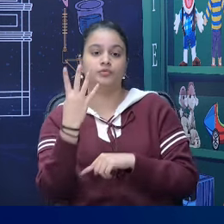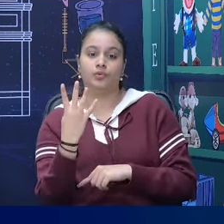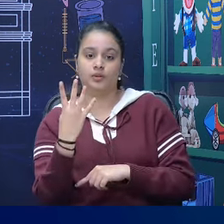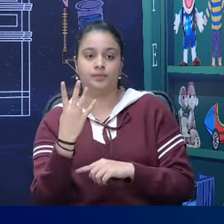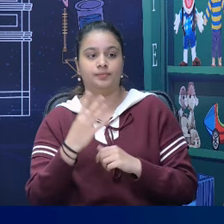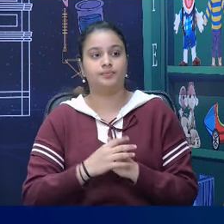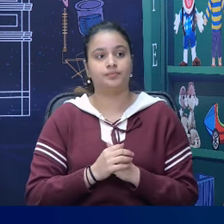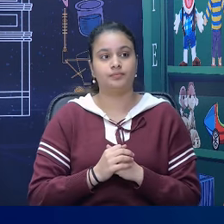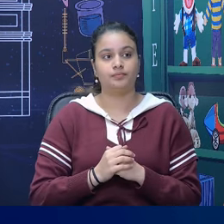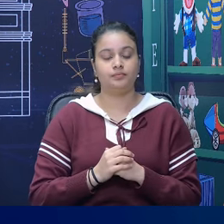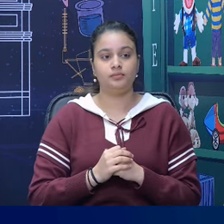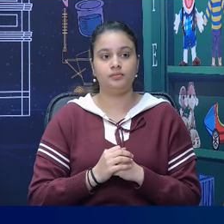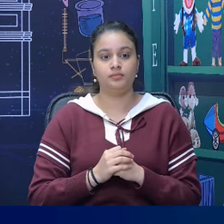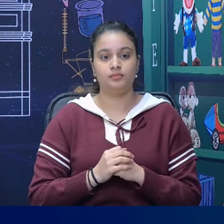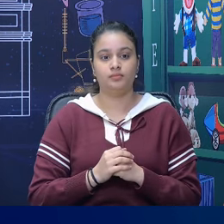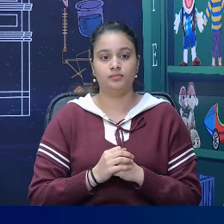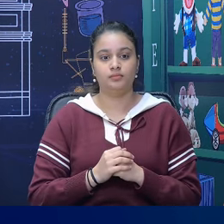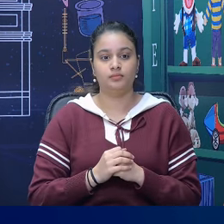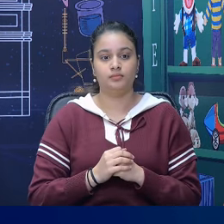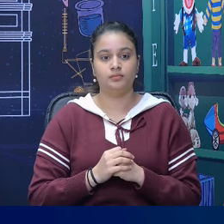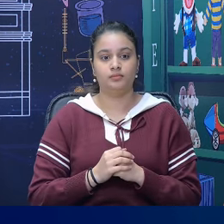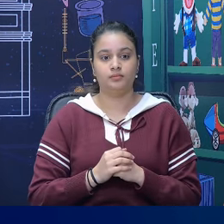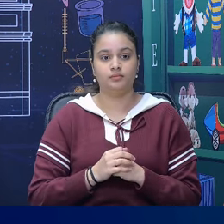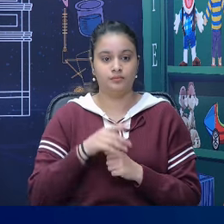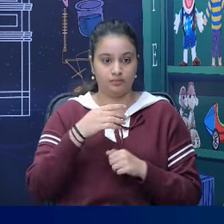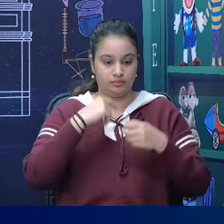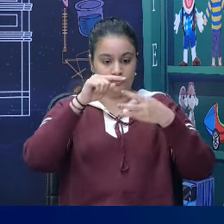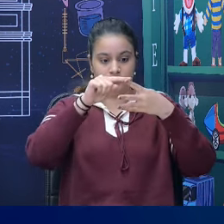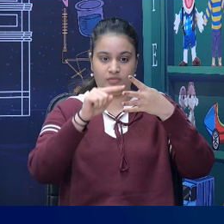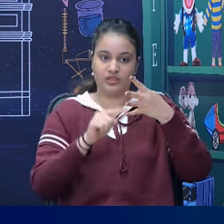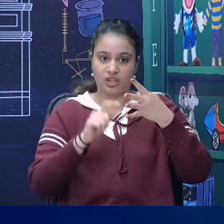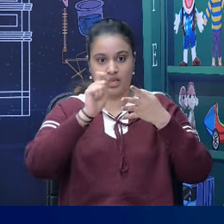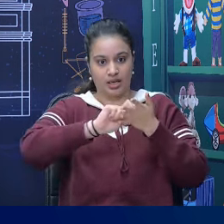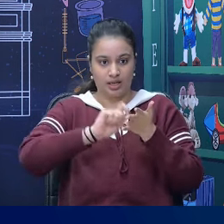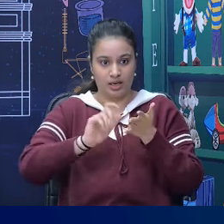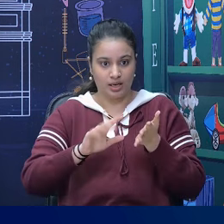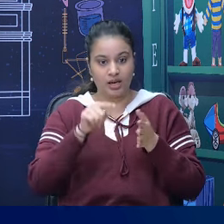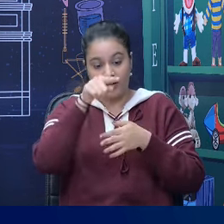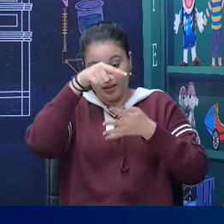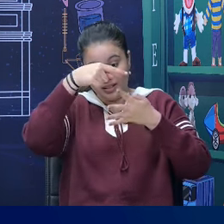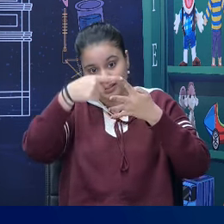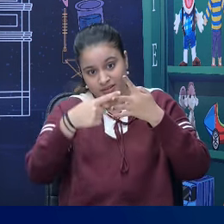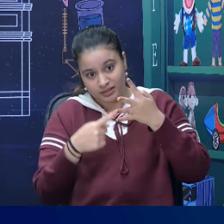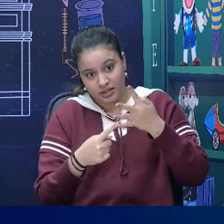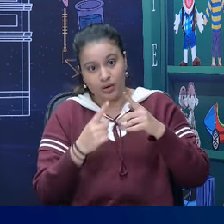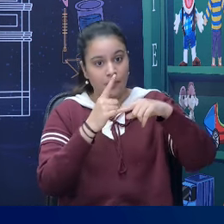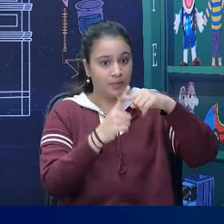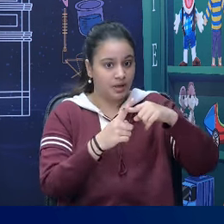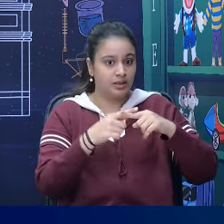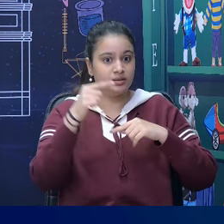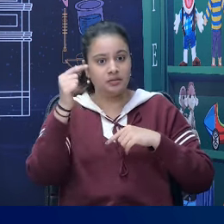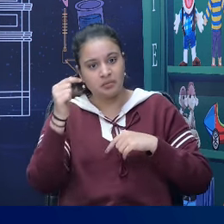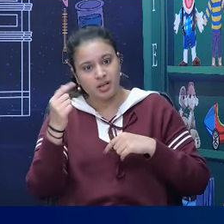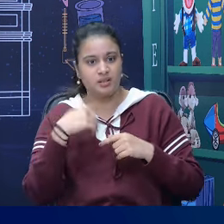देती हूं देखिए जो भी एक्सप्रेशन हमने लिखे सिमरन जी तो इसमें जमा घटा गुणा